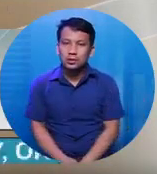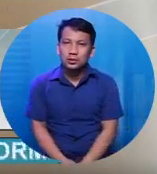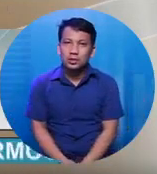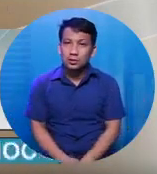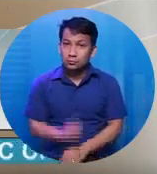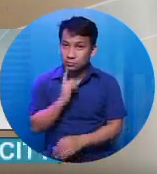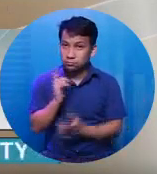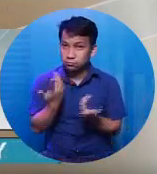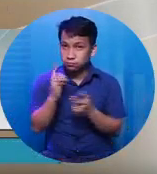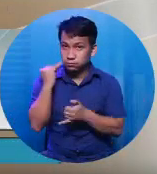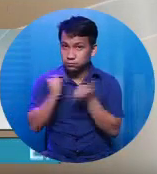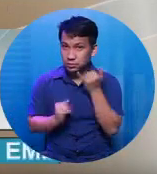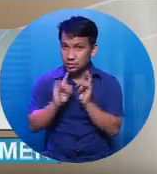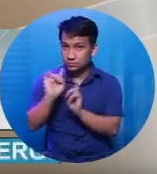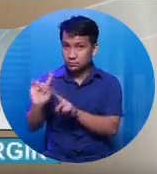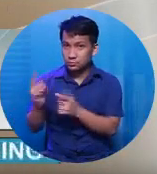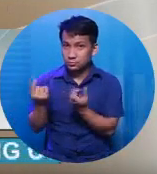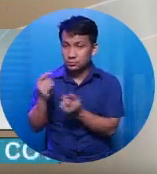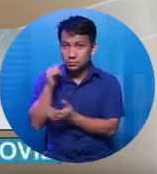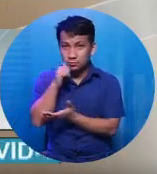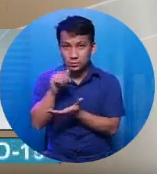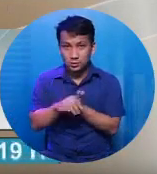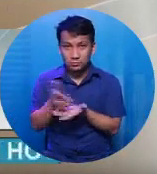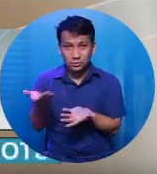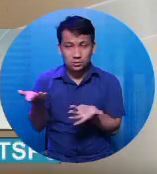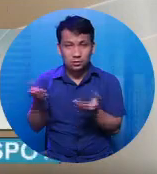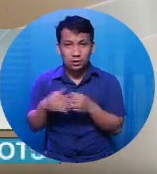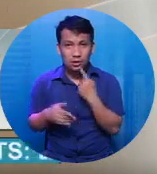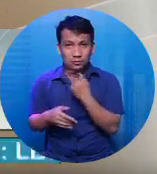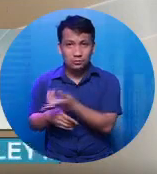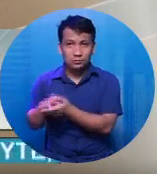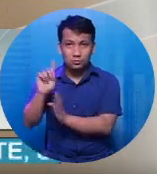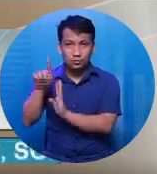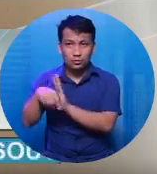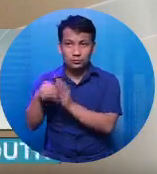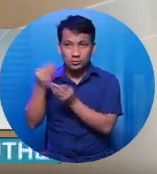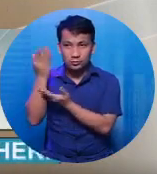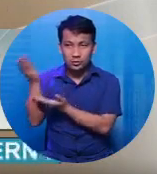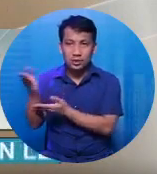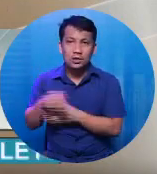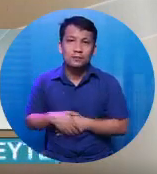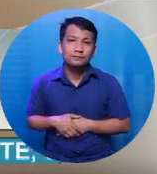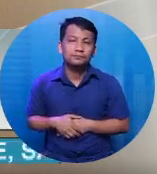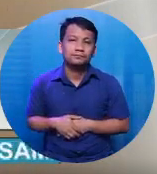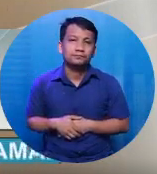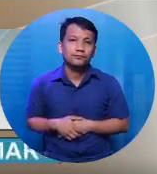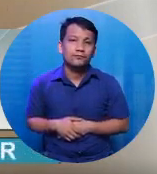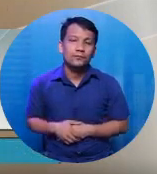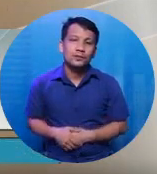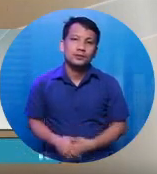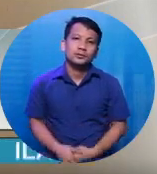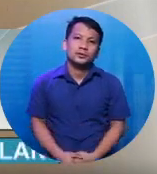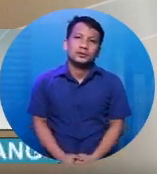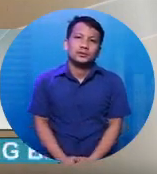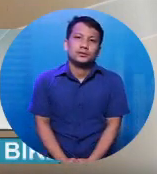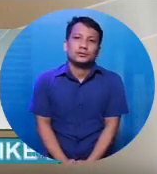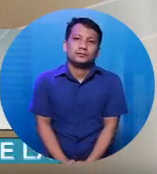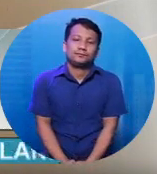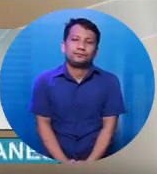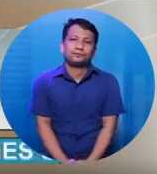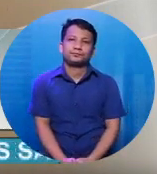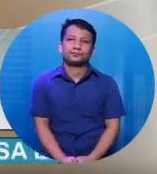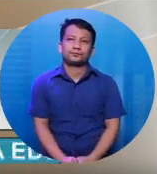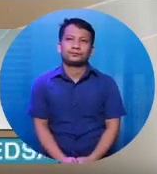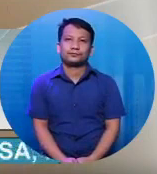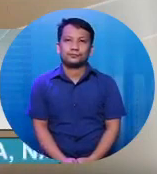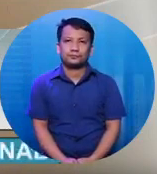Meron kang panghuling gustong sabihin kay Mrs.? Go ahead, sir. I'll give you 1 minute. Sir, pero yung sabi,